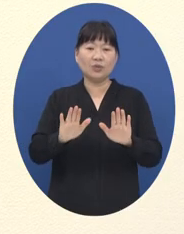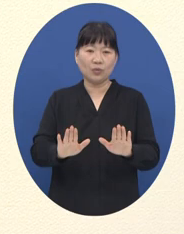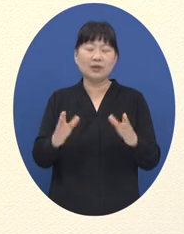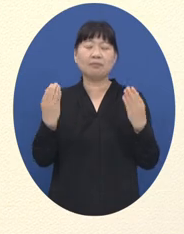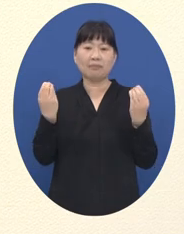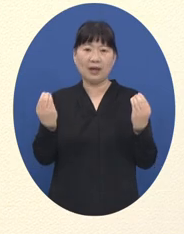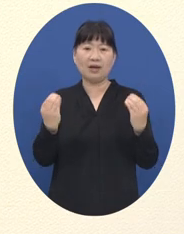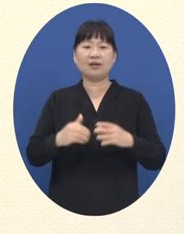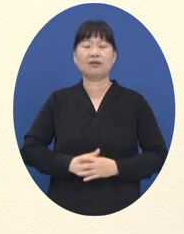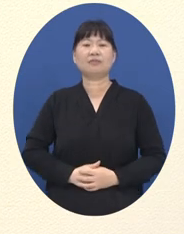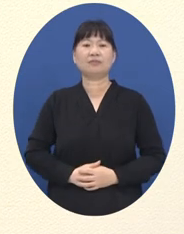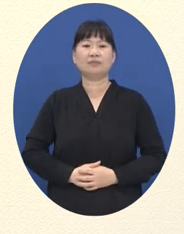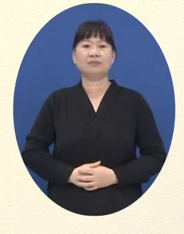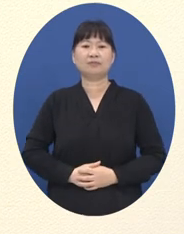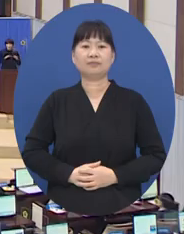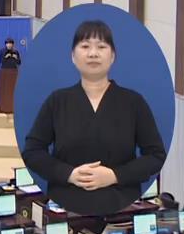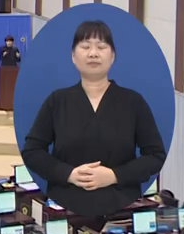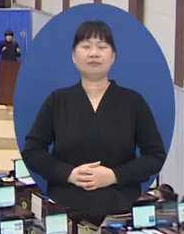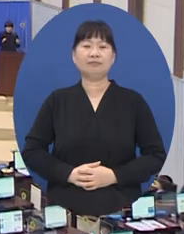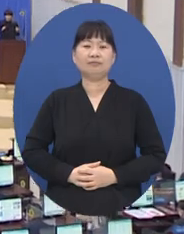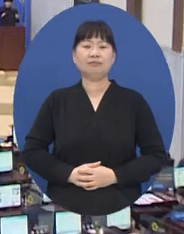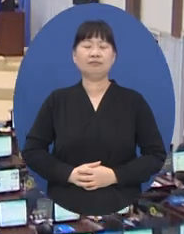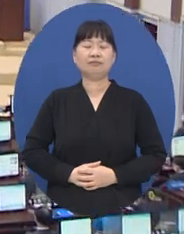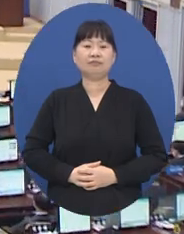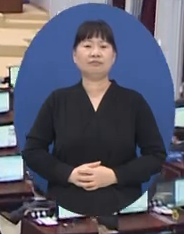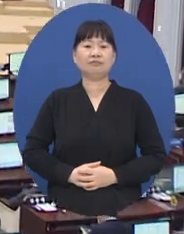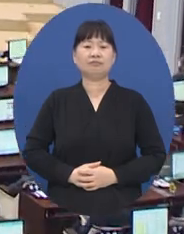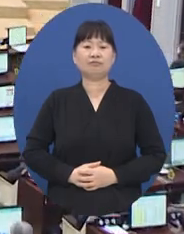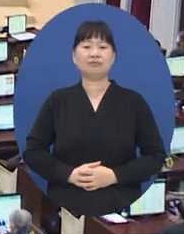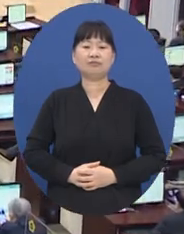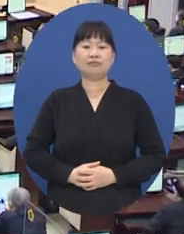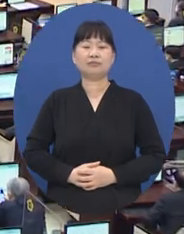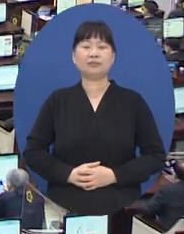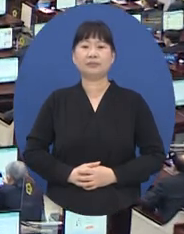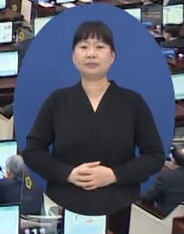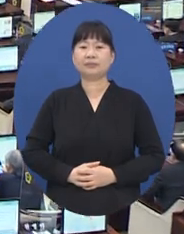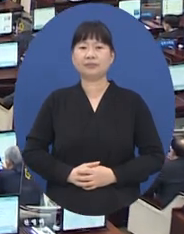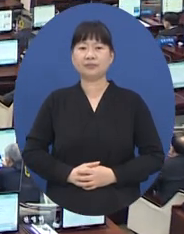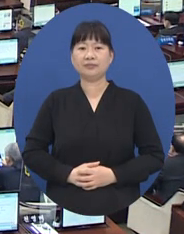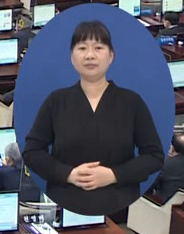마무리했습니다 경주 탭이 초청 순입니다